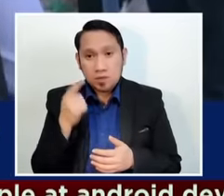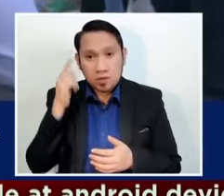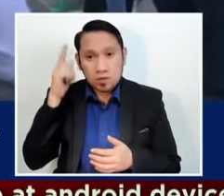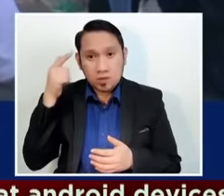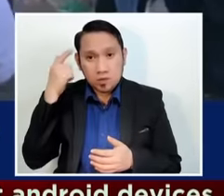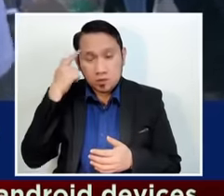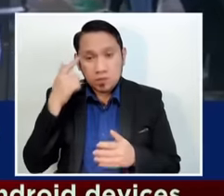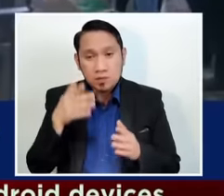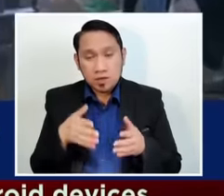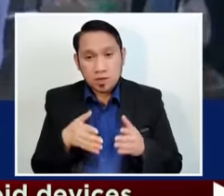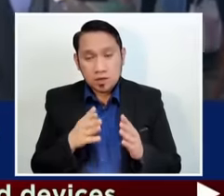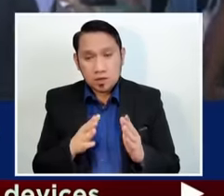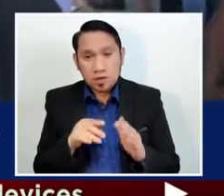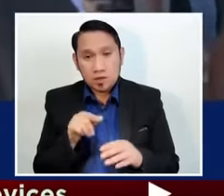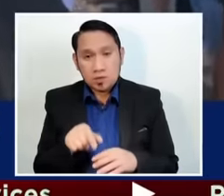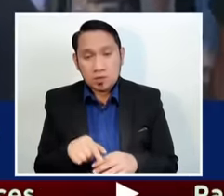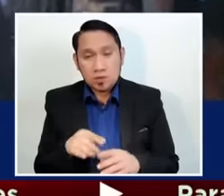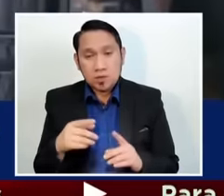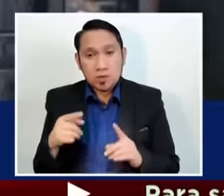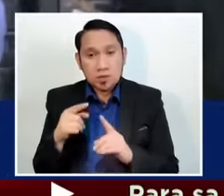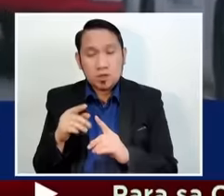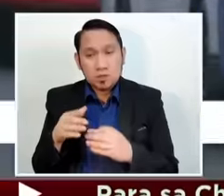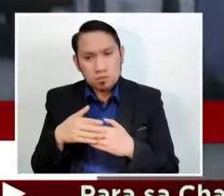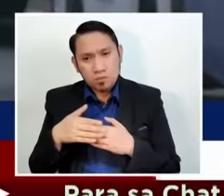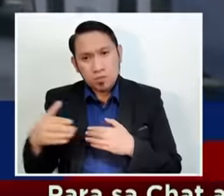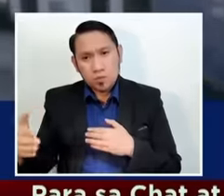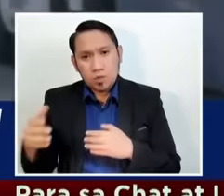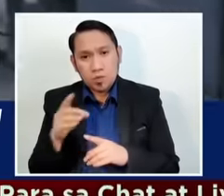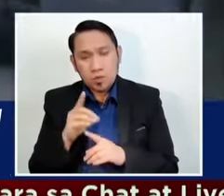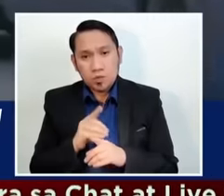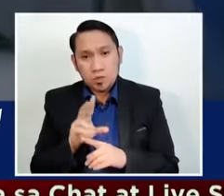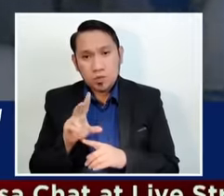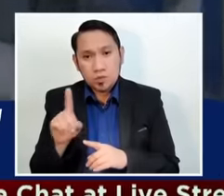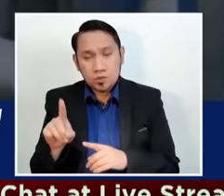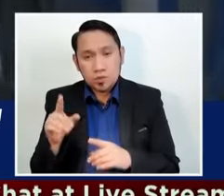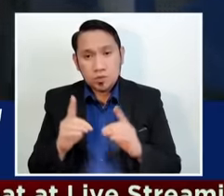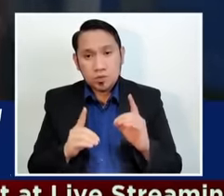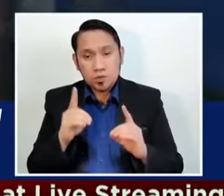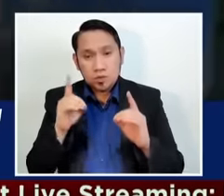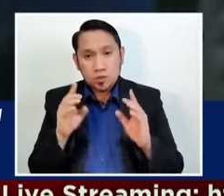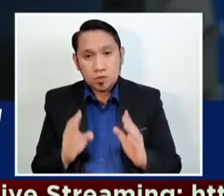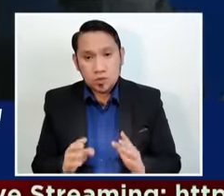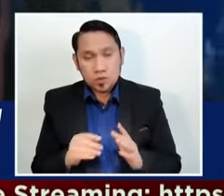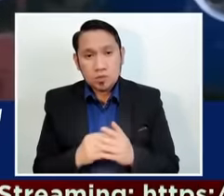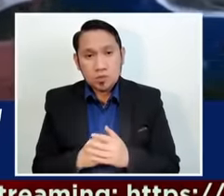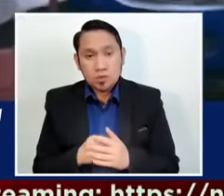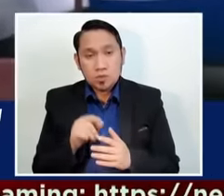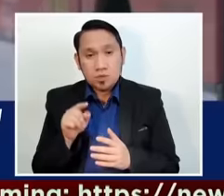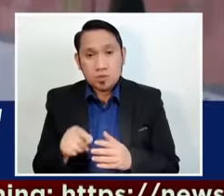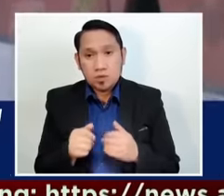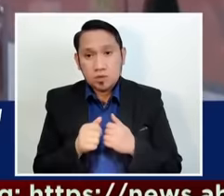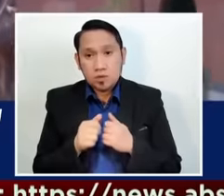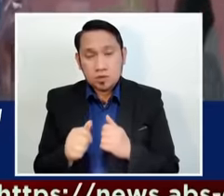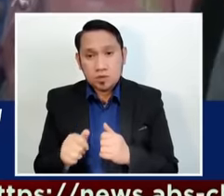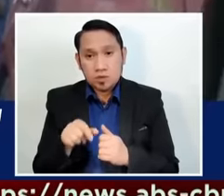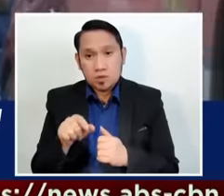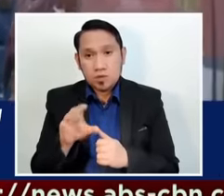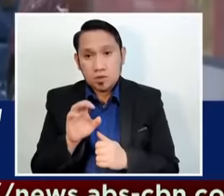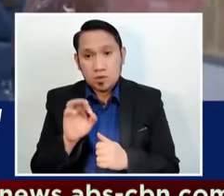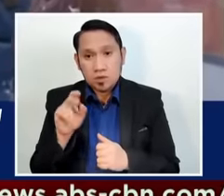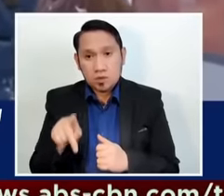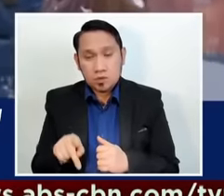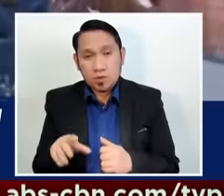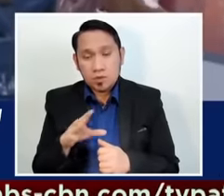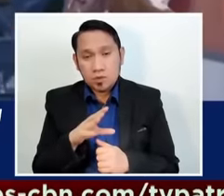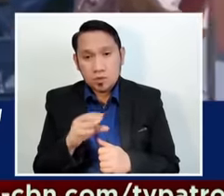pa rin pumasada lampas sa December 31 deadline ang mga driver o operator na susunod sa consolidation at